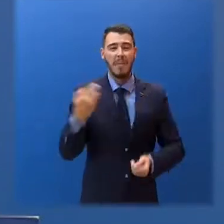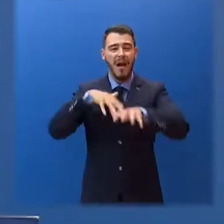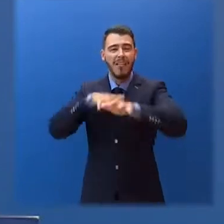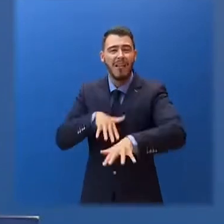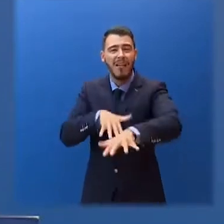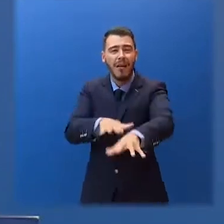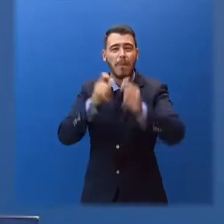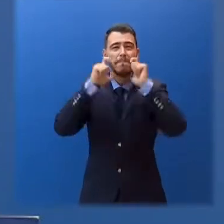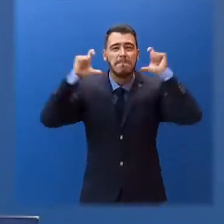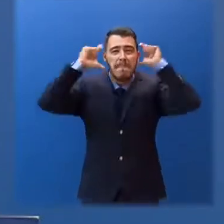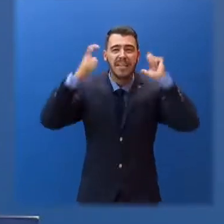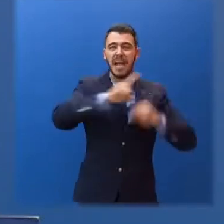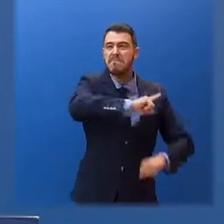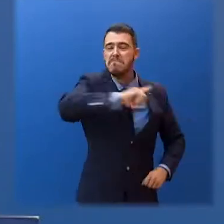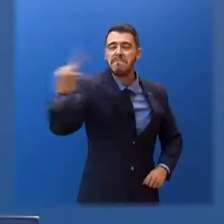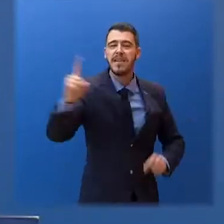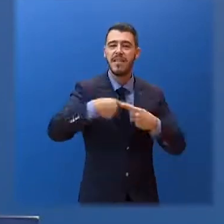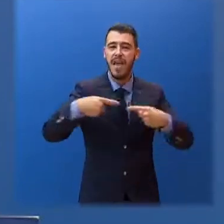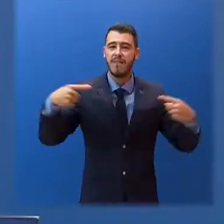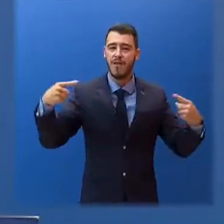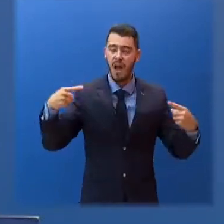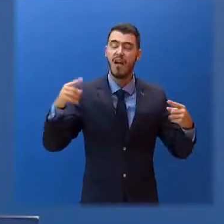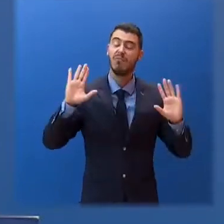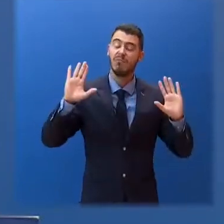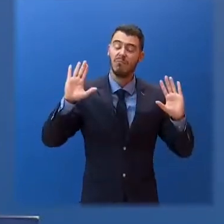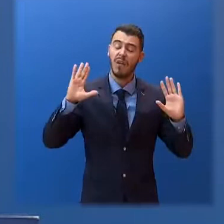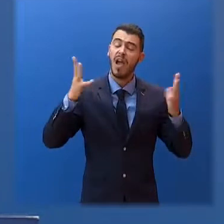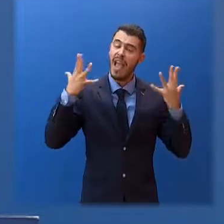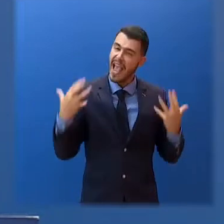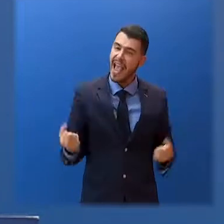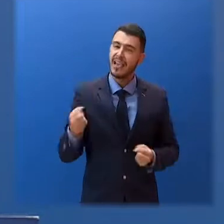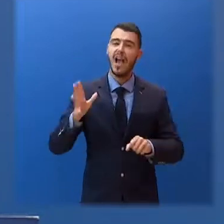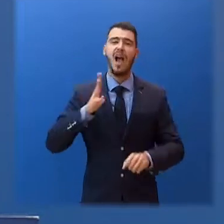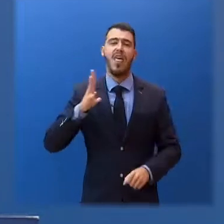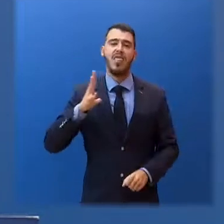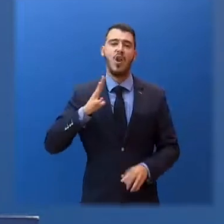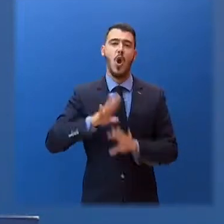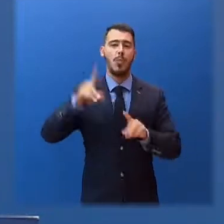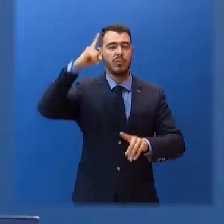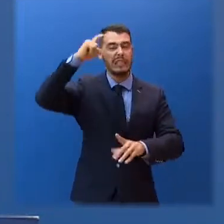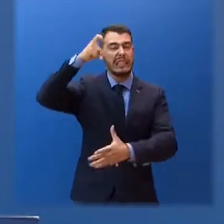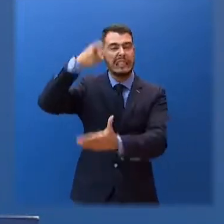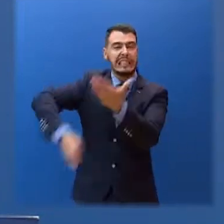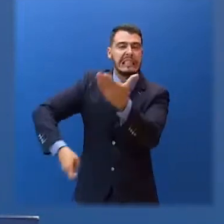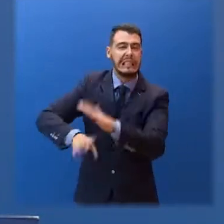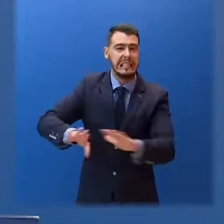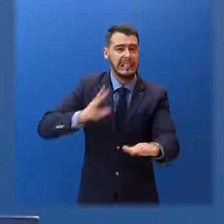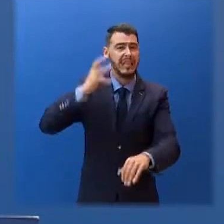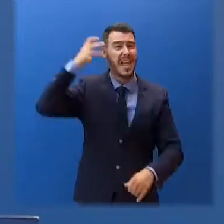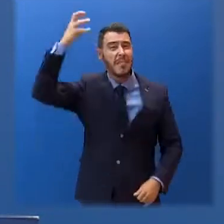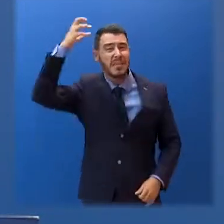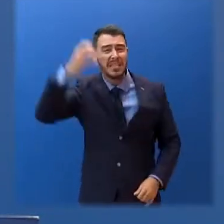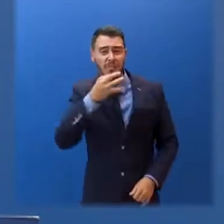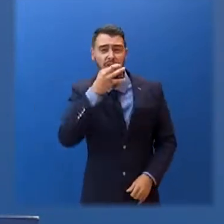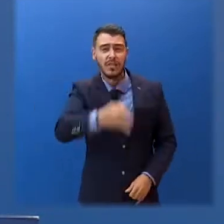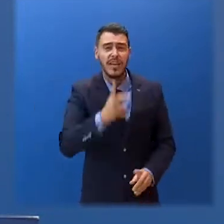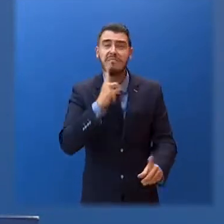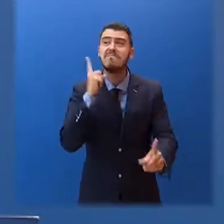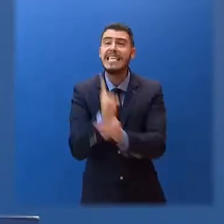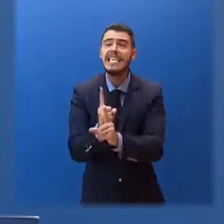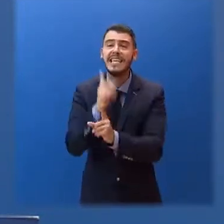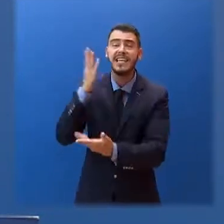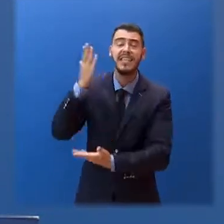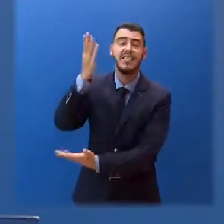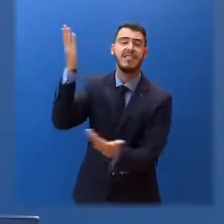που θα είναι απέναντι σε οτιδήποτε ορθολογικό, θα είναι απέναντι στην άποψη των ειδικών. Και αυτό το ζήτημα είναι ένα